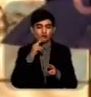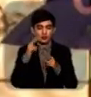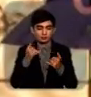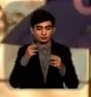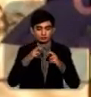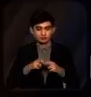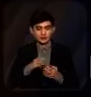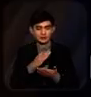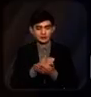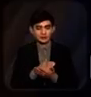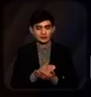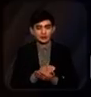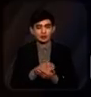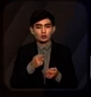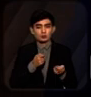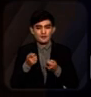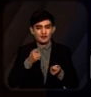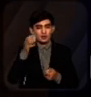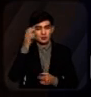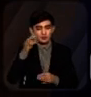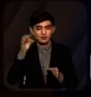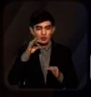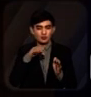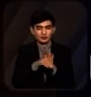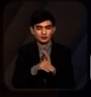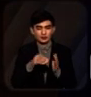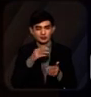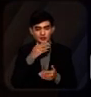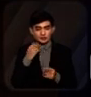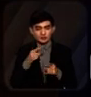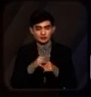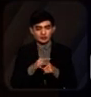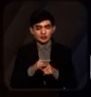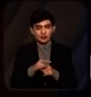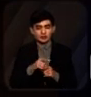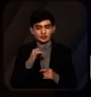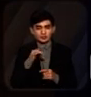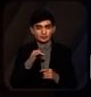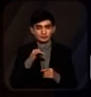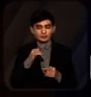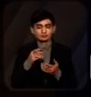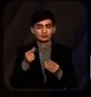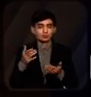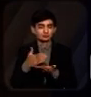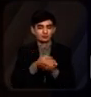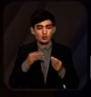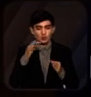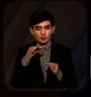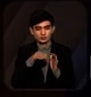ведутся. Управление образования не входит в компетенции насчет сбора денег. Это